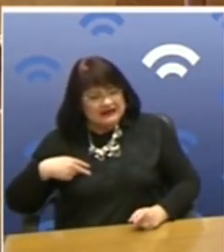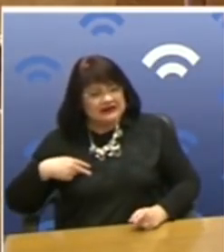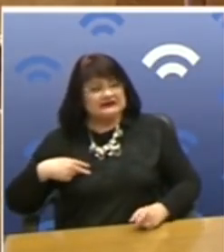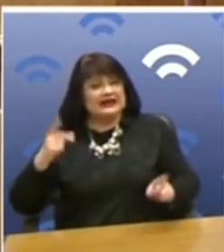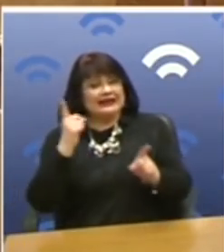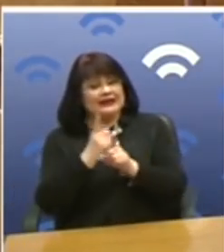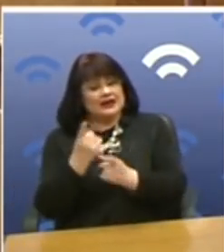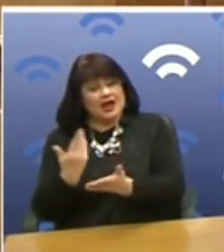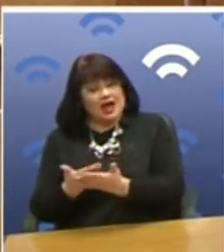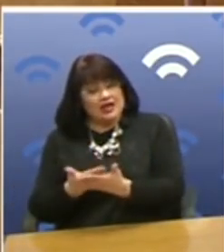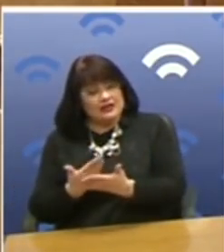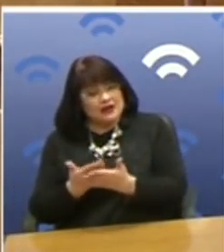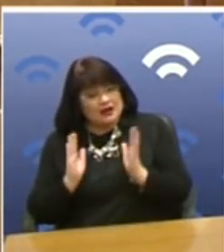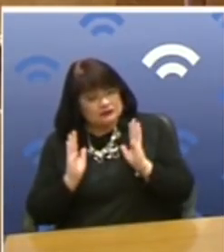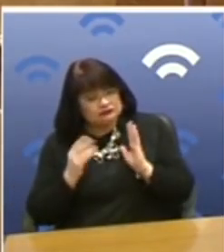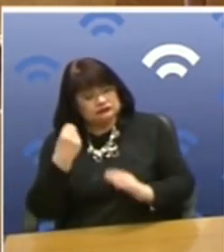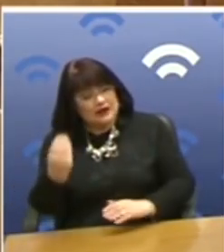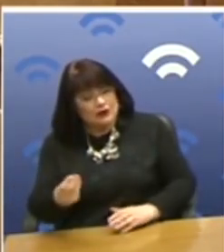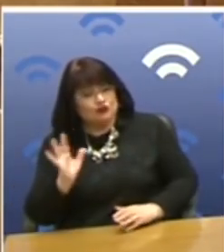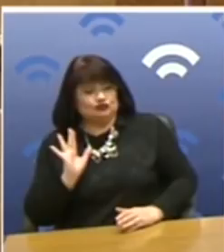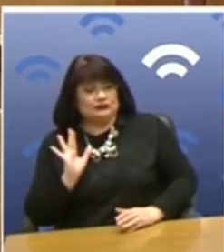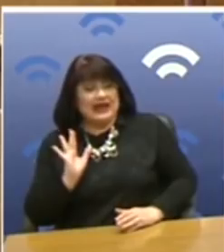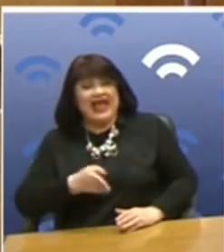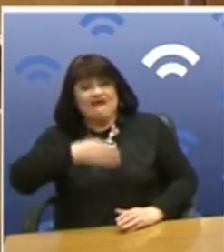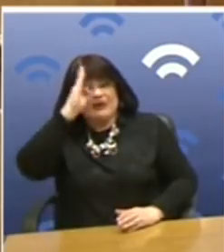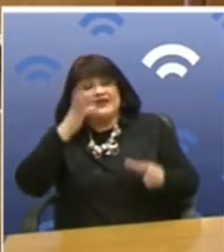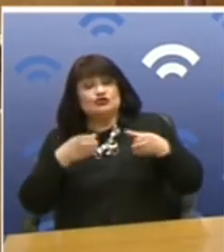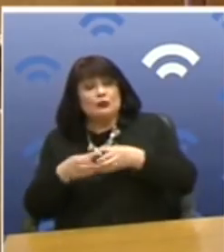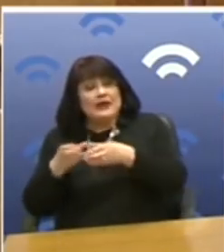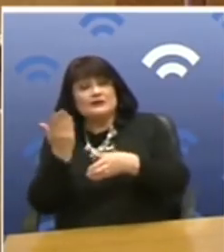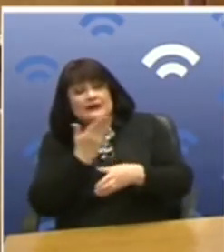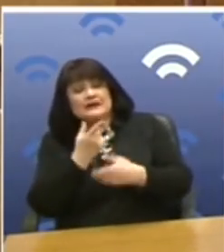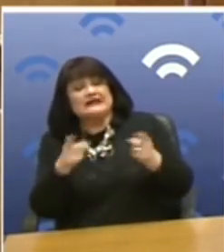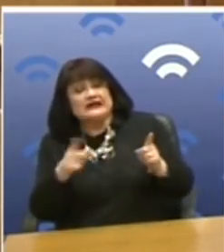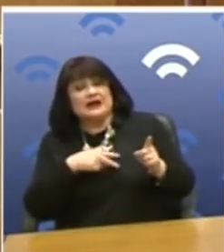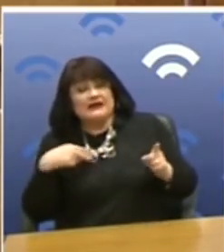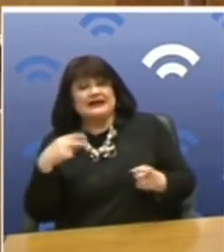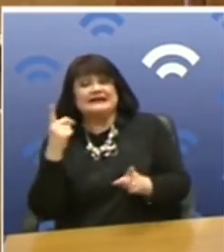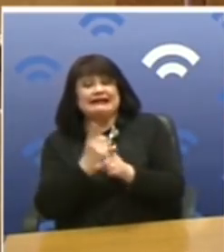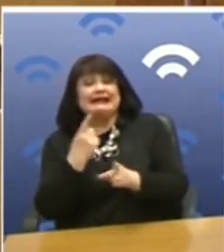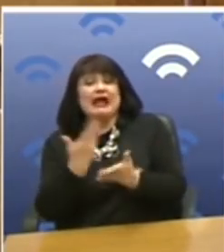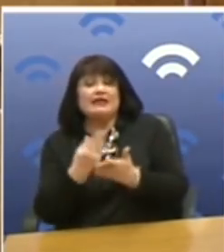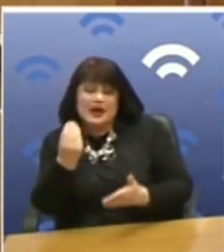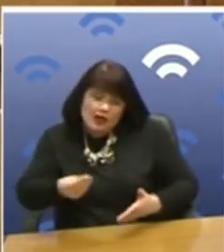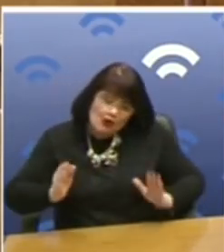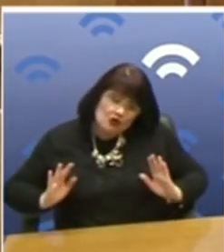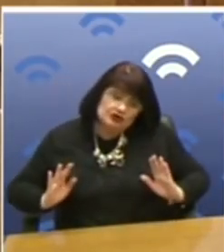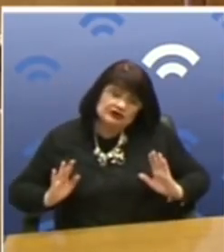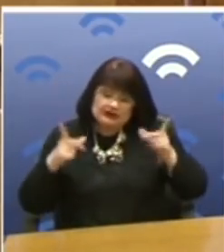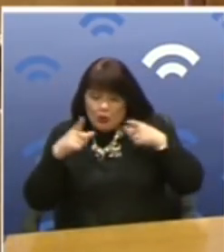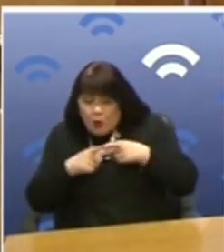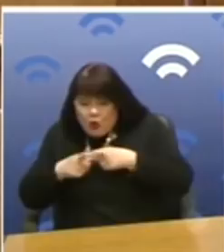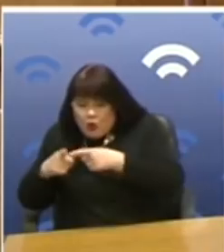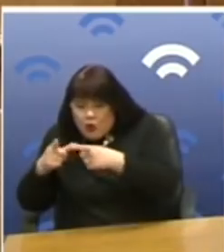άδεια, και σε όσους από τους μαθητές ανήκουν σε ευπαθείς ομάδες. Ακόμα και μαζικά τεστ πρέπει να